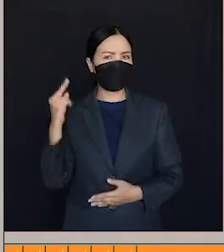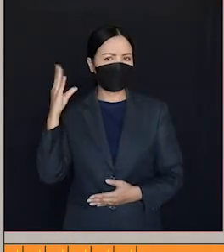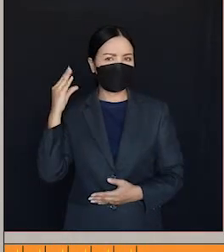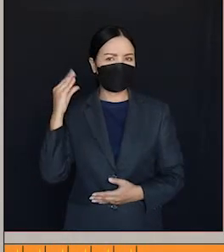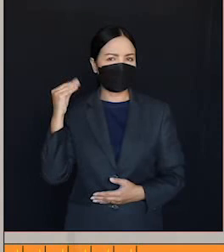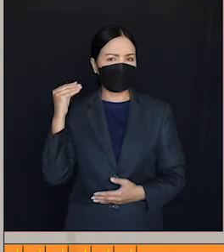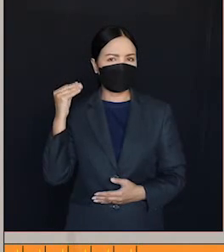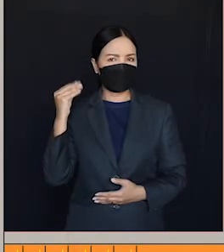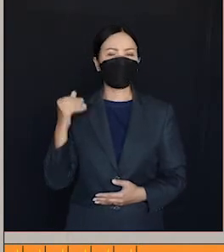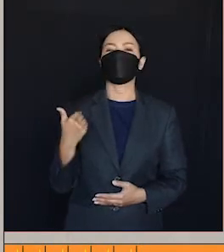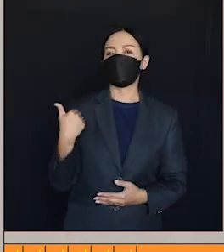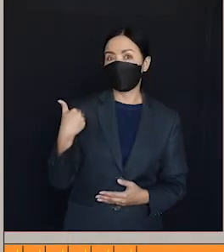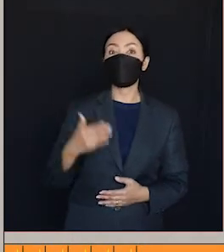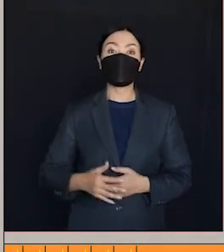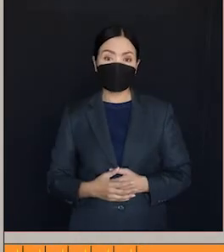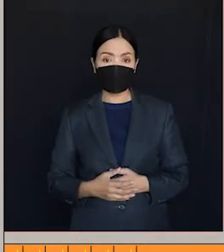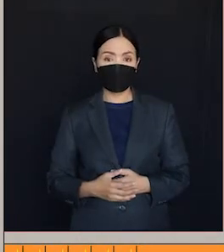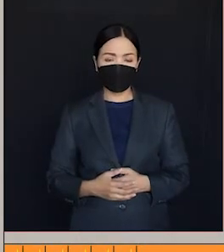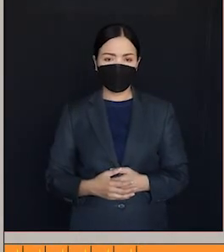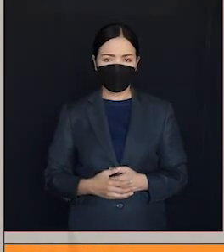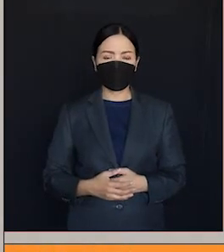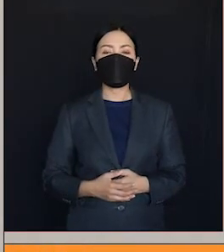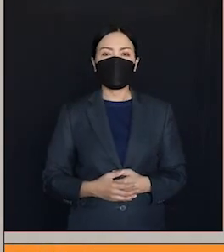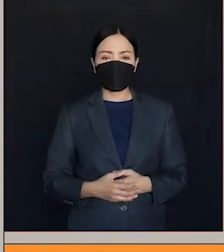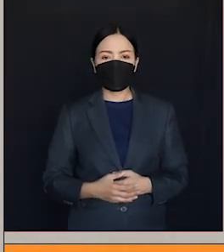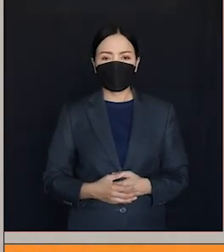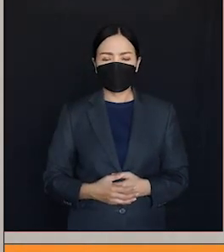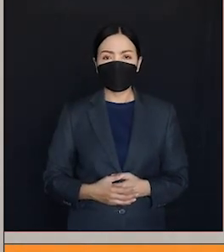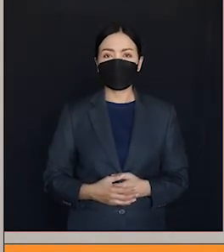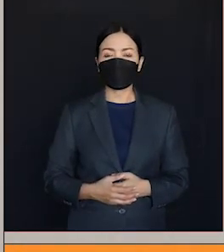านเป็นเท็กซ์ให้เราฟ ัง เป็นเท็กซ์ใช่ค่ะ โอ้นี่ดี นะคะค่ะ